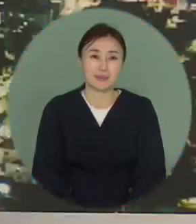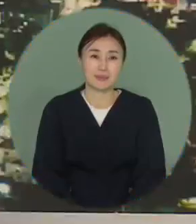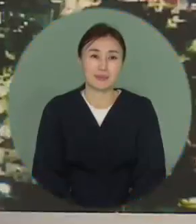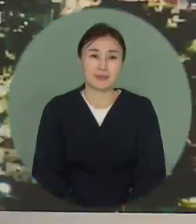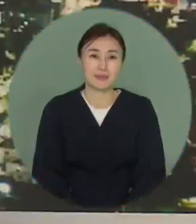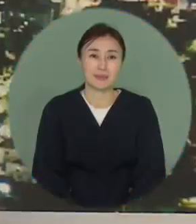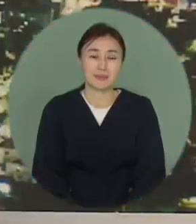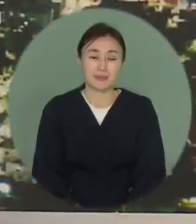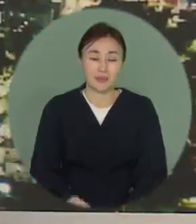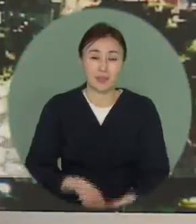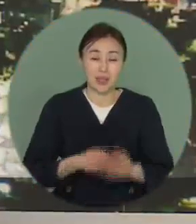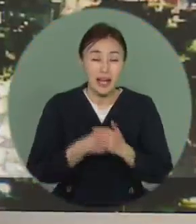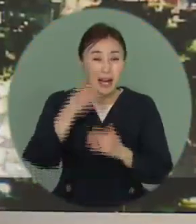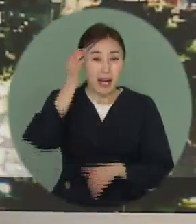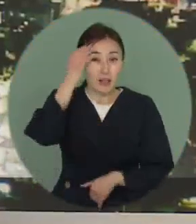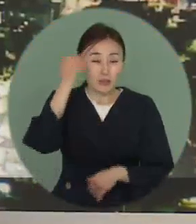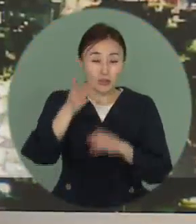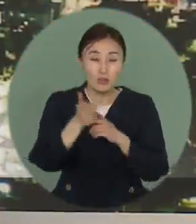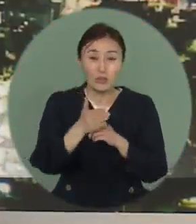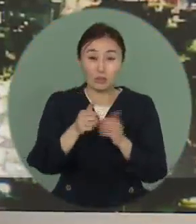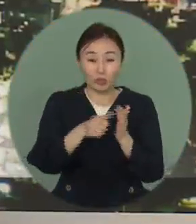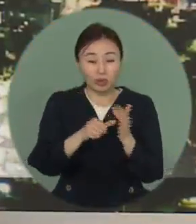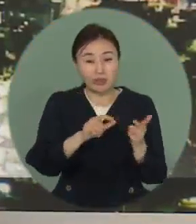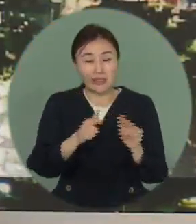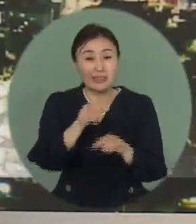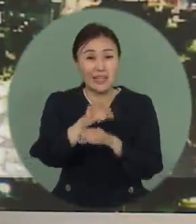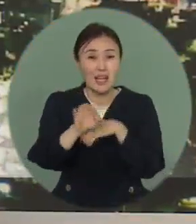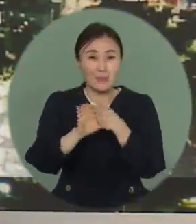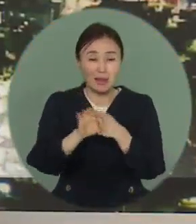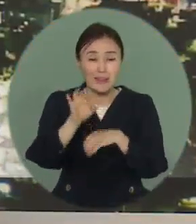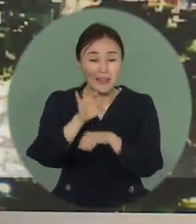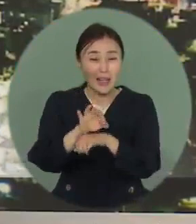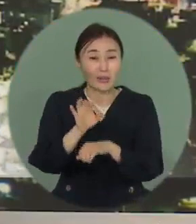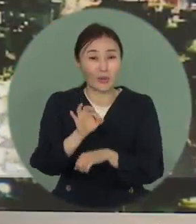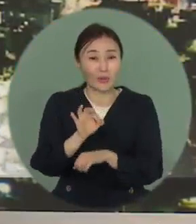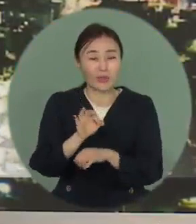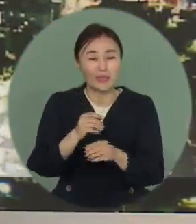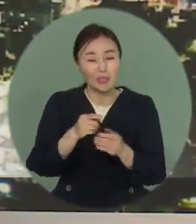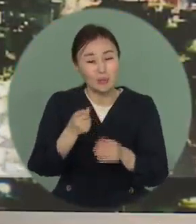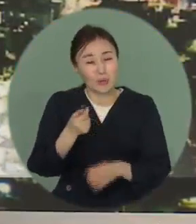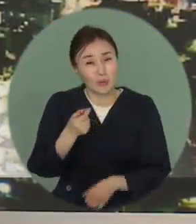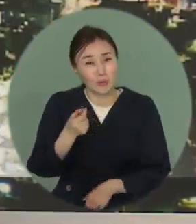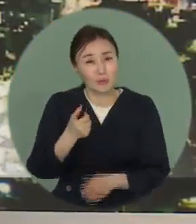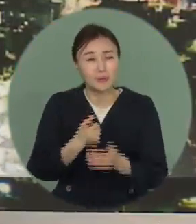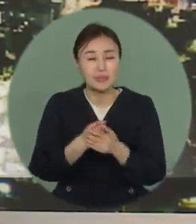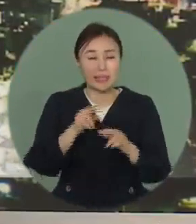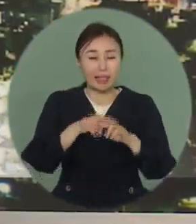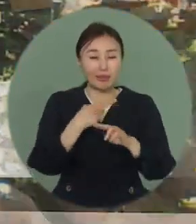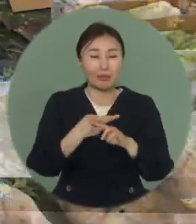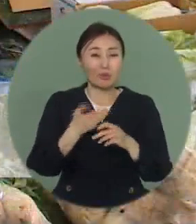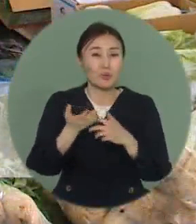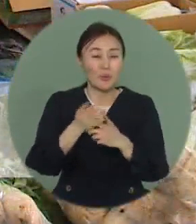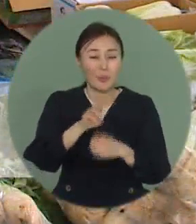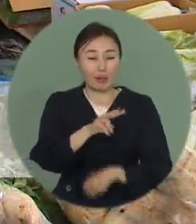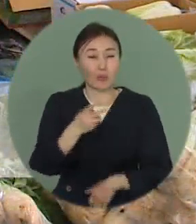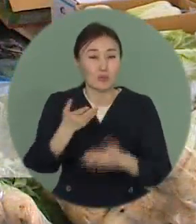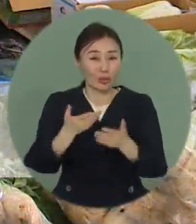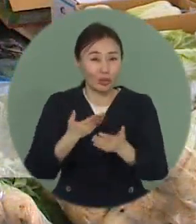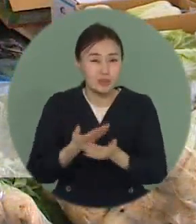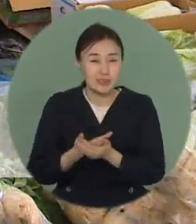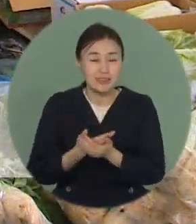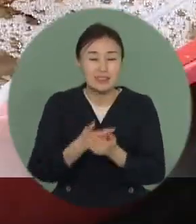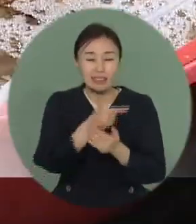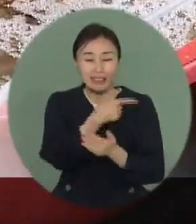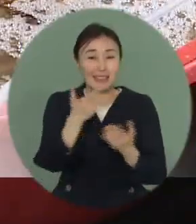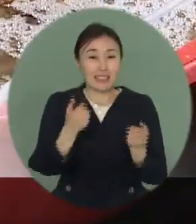강조했습니다 국내산 수산물을 구입하면 구매 금액의 일부를 온누리 상품권으로 돌려주는 대한민국 수산 대전